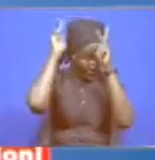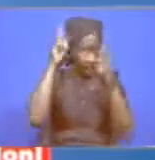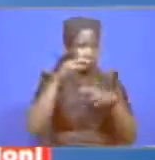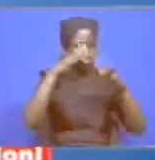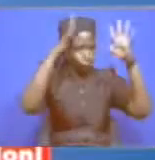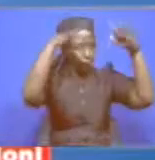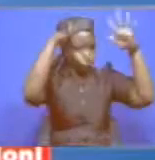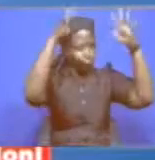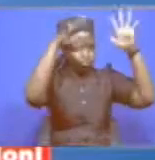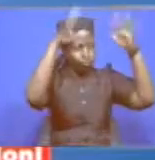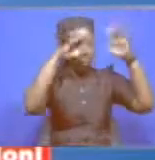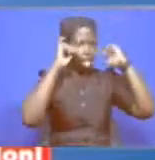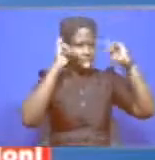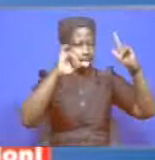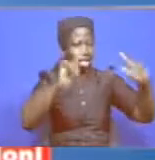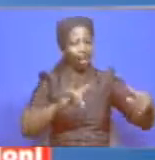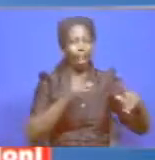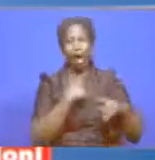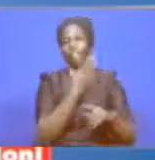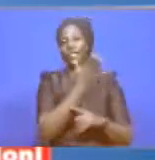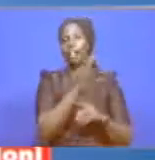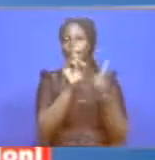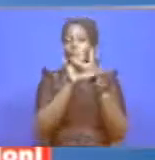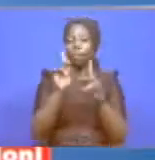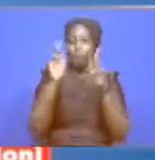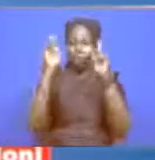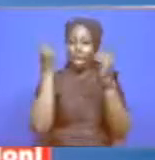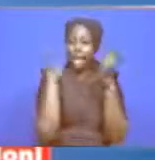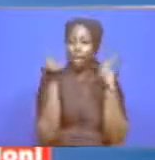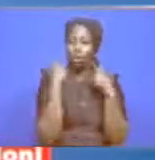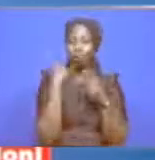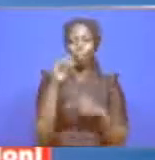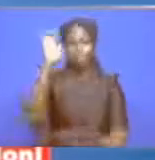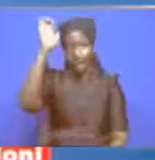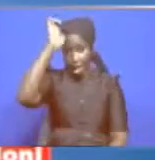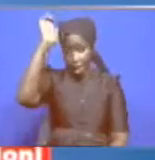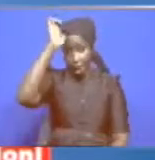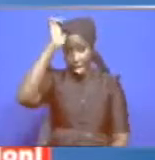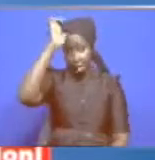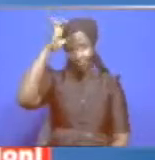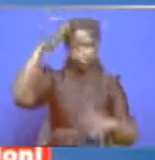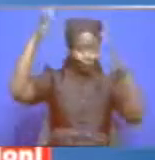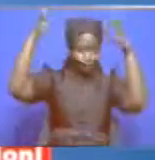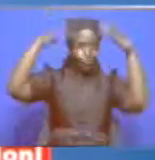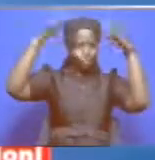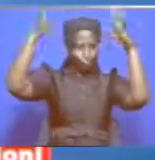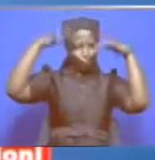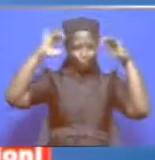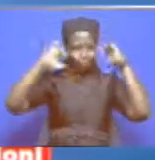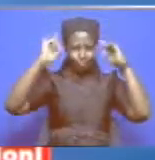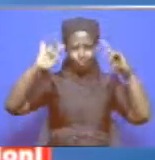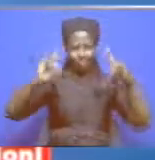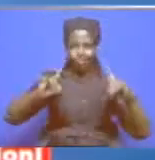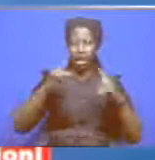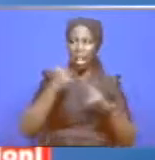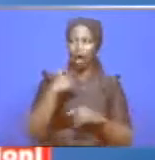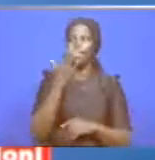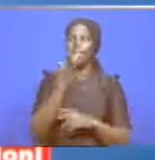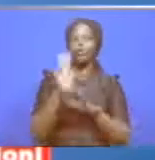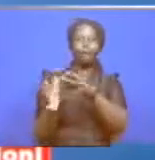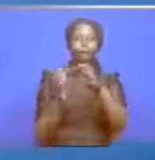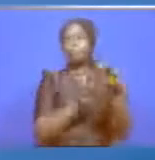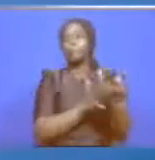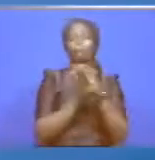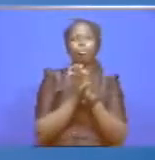na ngurumo za radi. Sehemu za Kericho na maeneo ya Eldoret pia mvua hiyo itaweza kuandamana na ngurumo za radi. Tupia macho